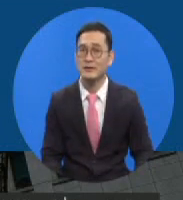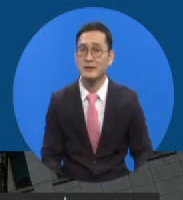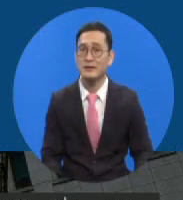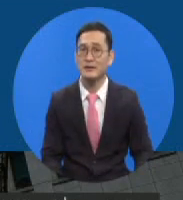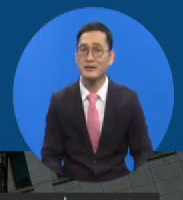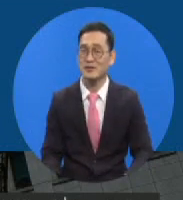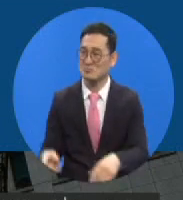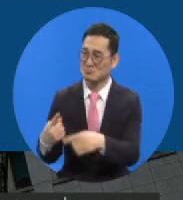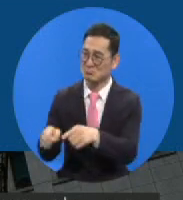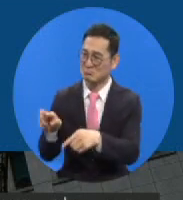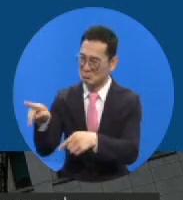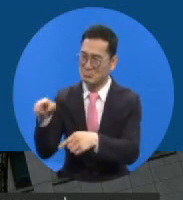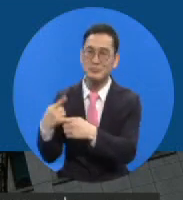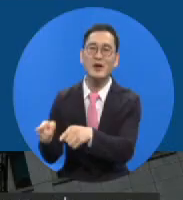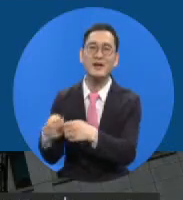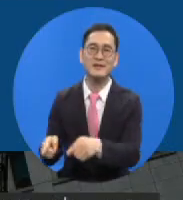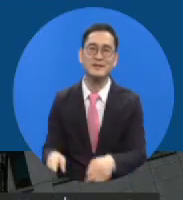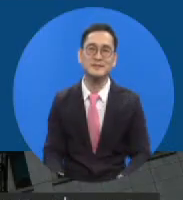있기도 합니다.